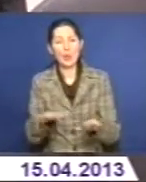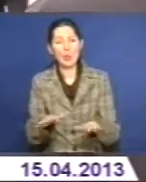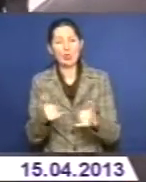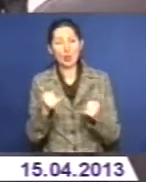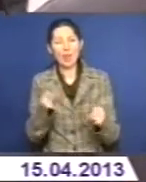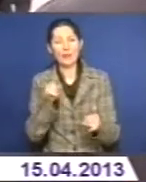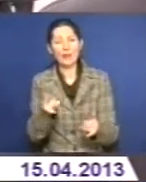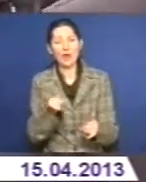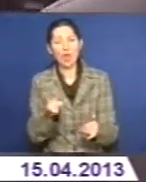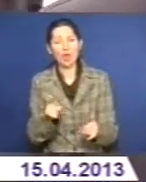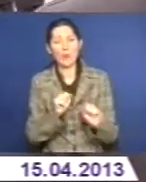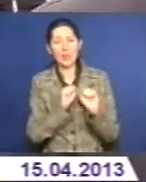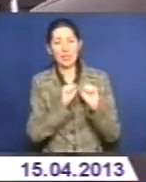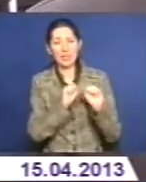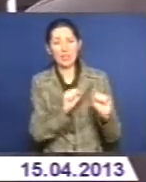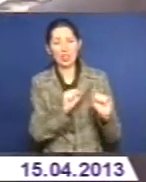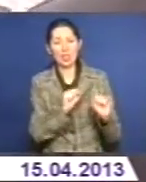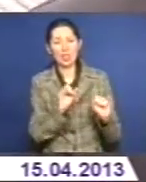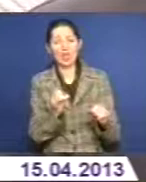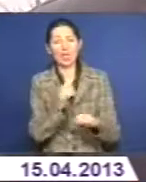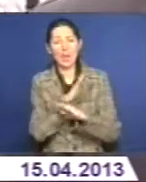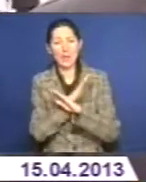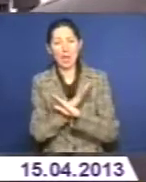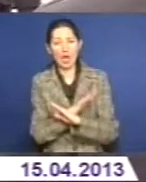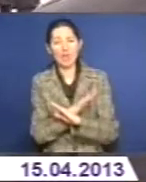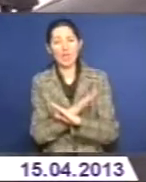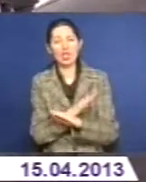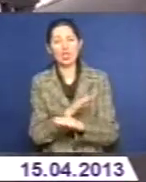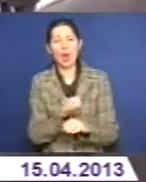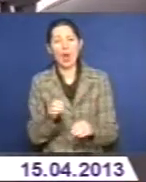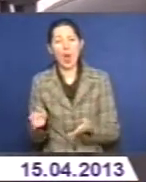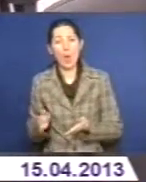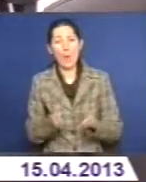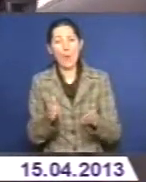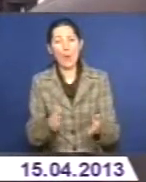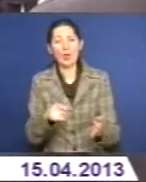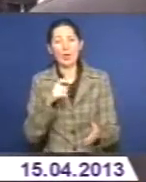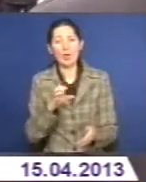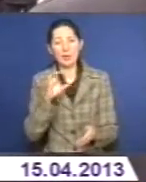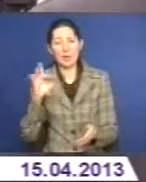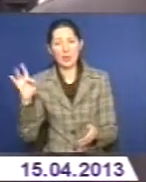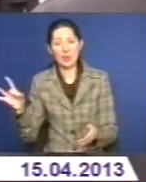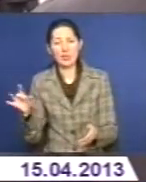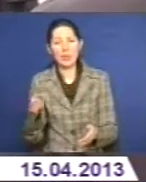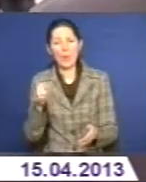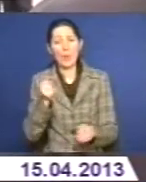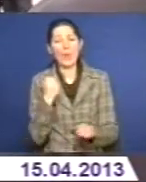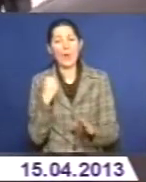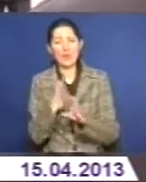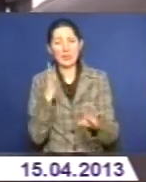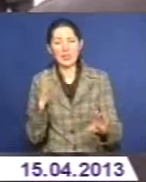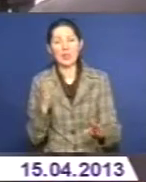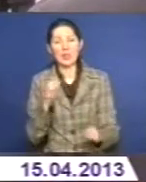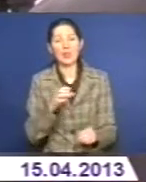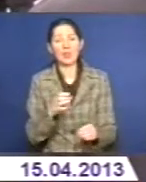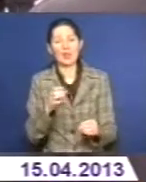того, чтобы защитить и преградить путь советским войскам на запад через Польшу и до